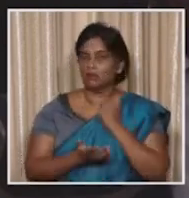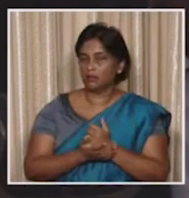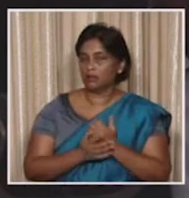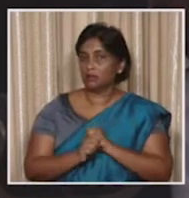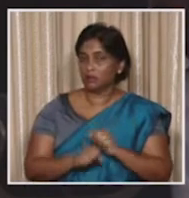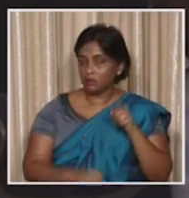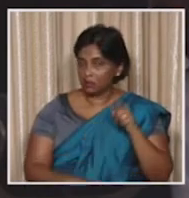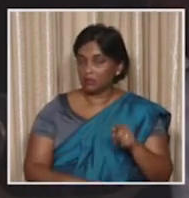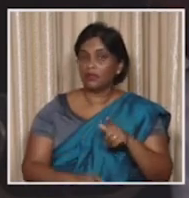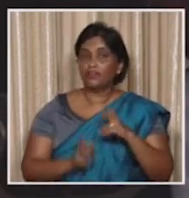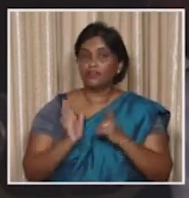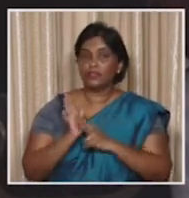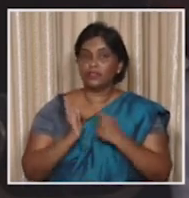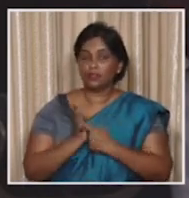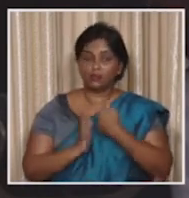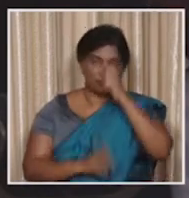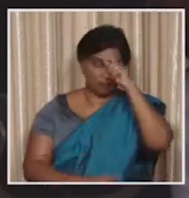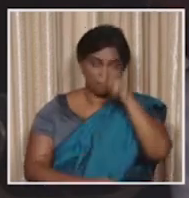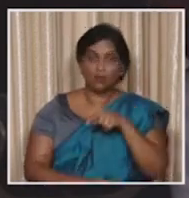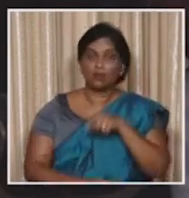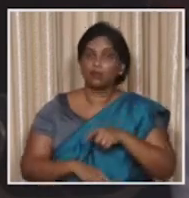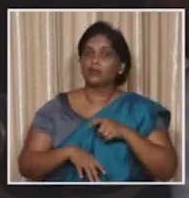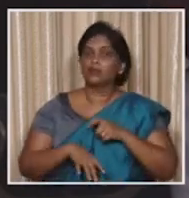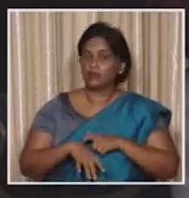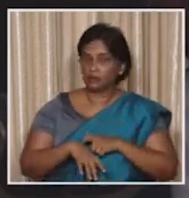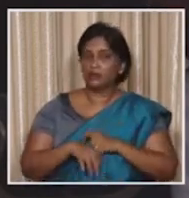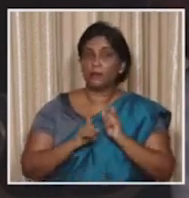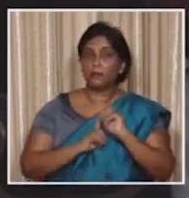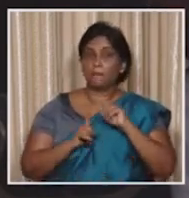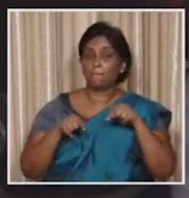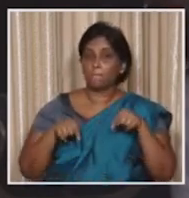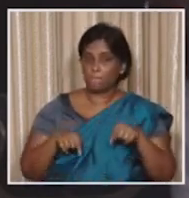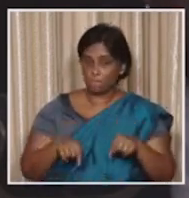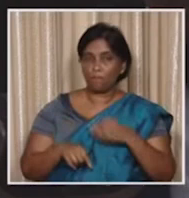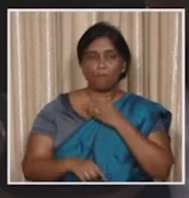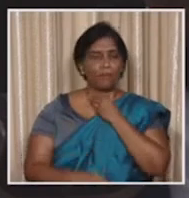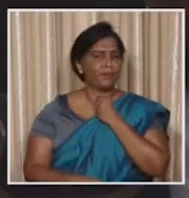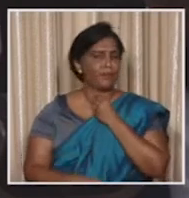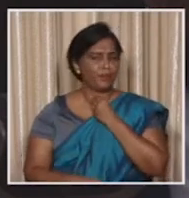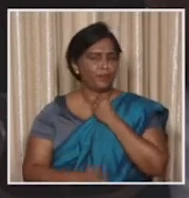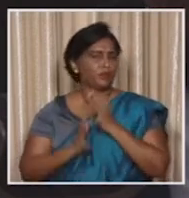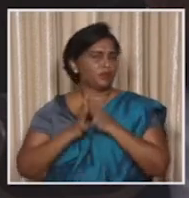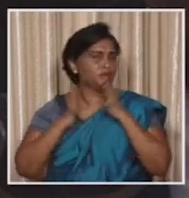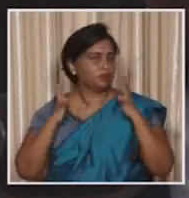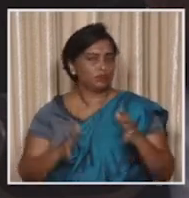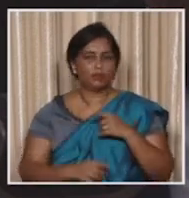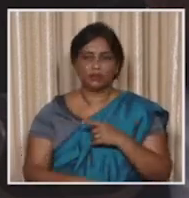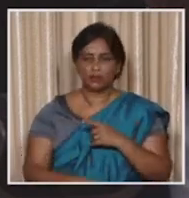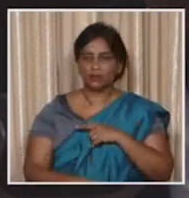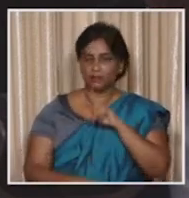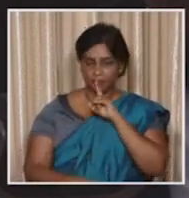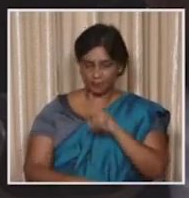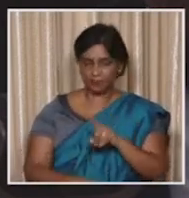இடத்திலே அப்பட்டமான பொய்களை எனக்கு எதிராகவும் என்னுடைய தலைவருக்கு எதிராகவும் பதிவு செய்திருக்கின்றார். இந்த கருத்துக்களை நாங்கள் மிக